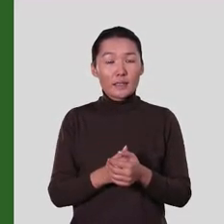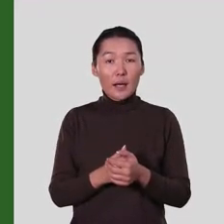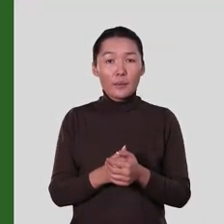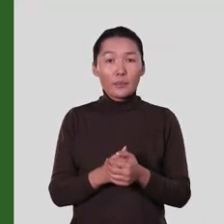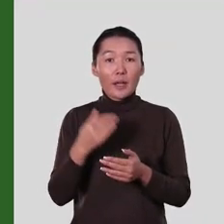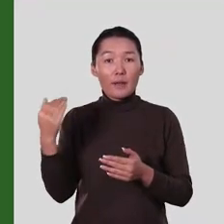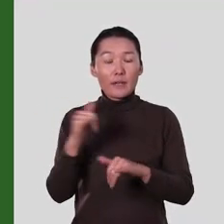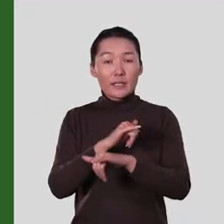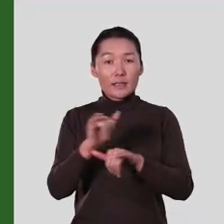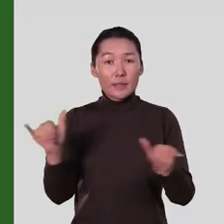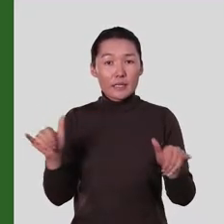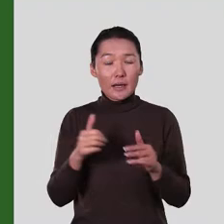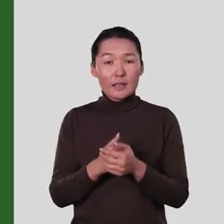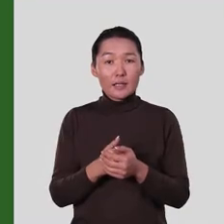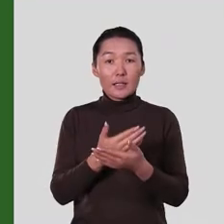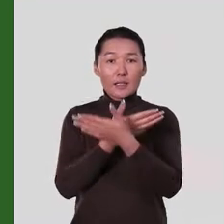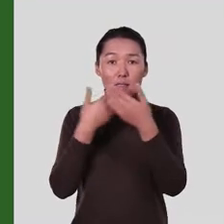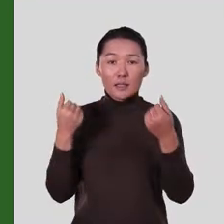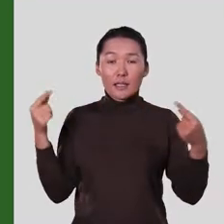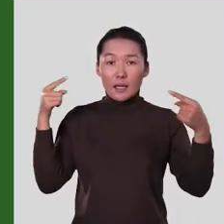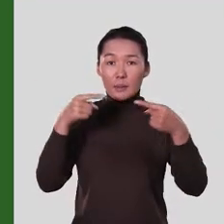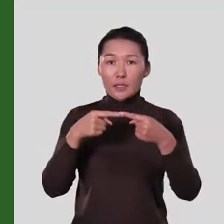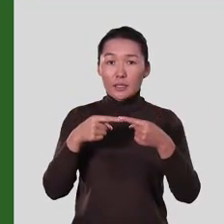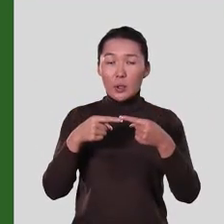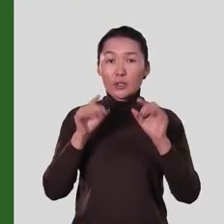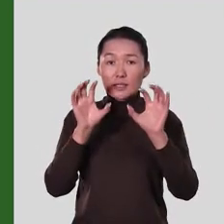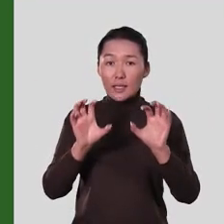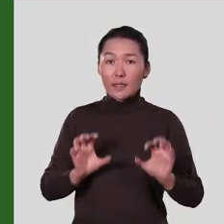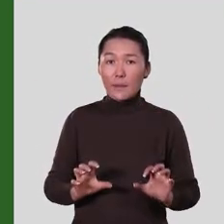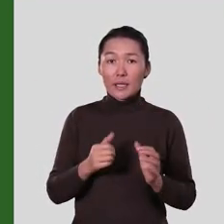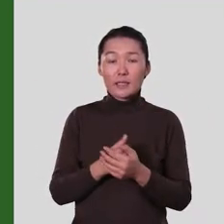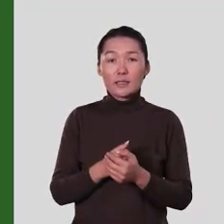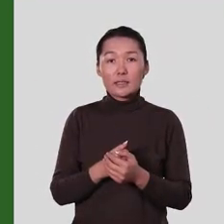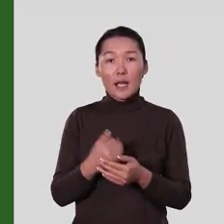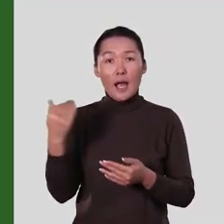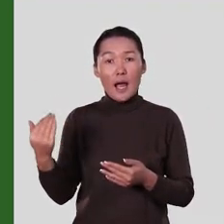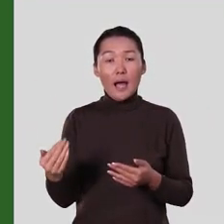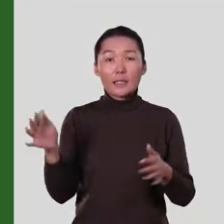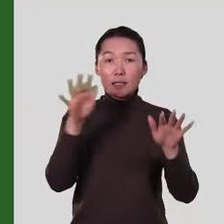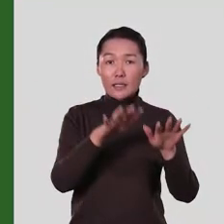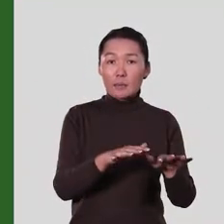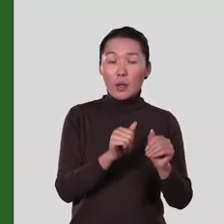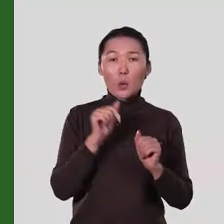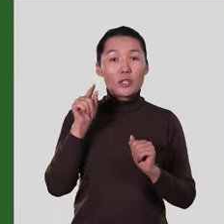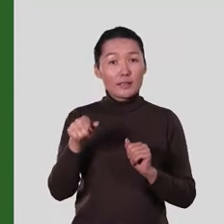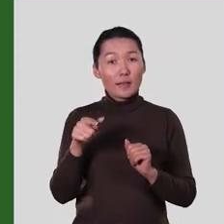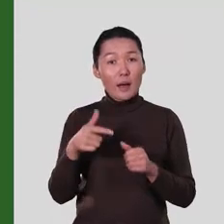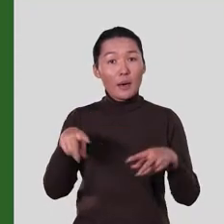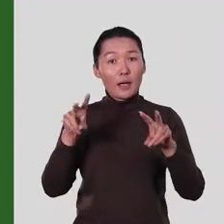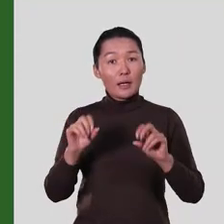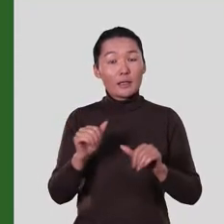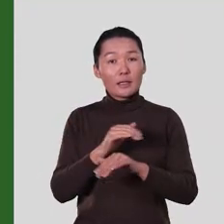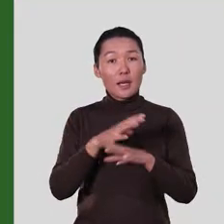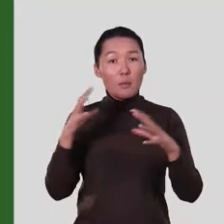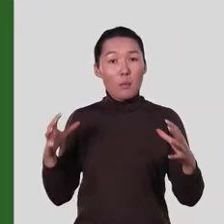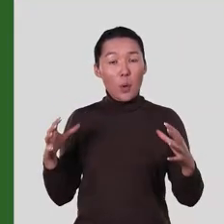их распространении нет определенной закономерности. Они расположены там, где больше пустот